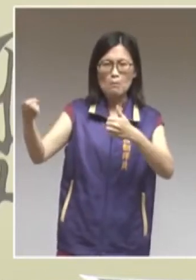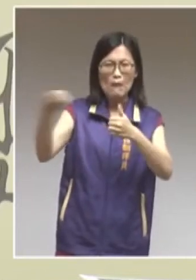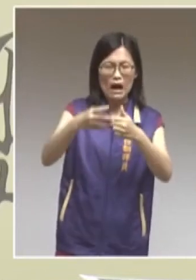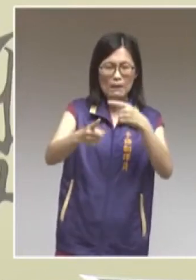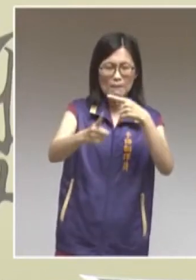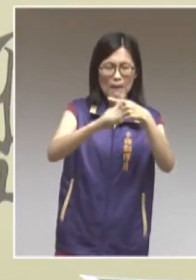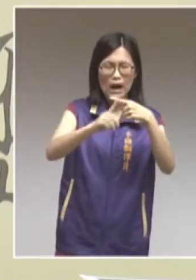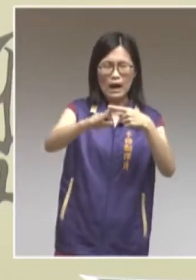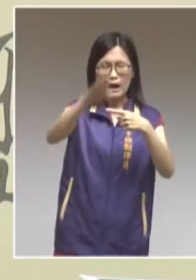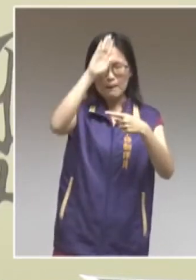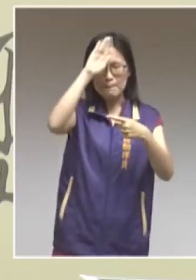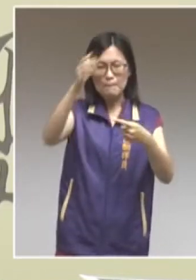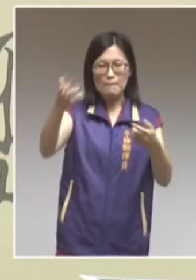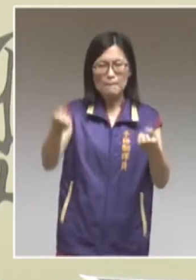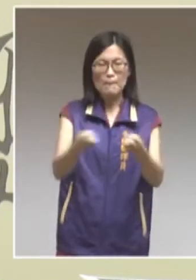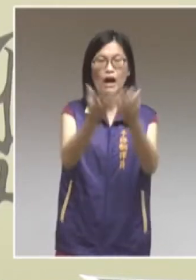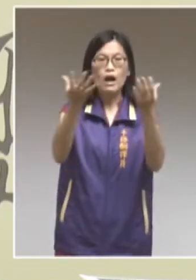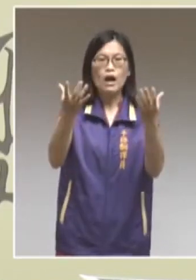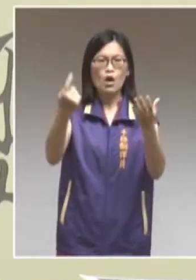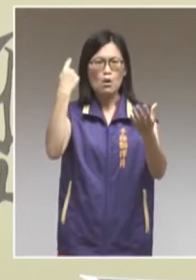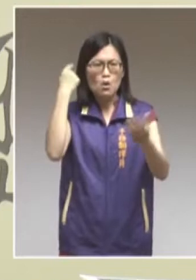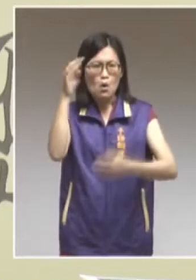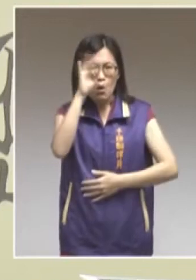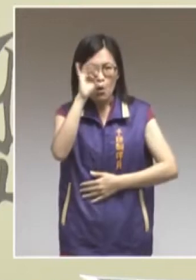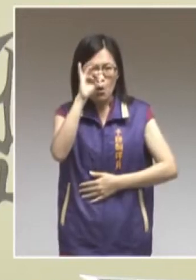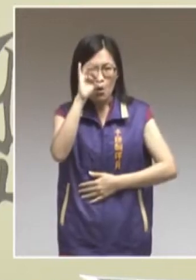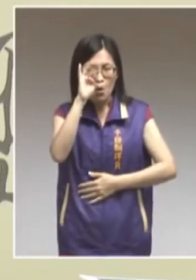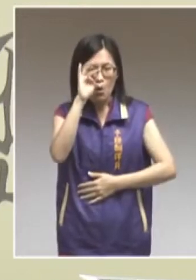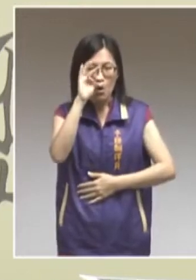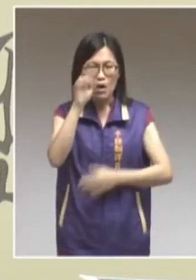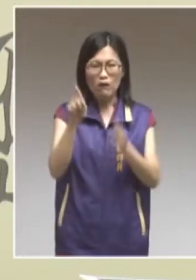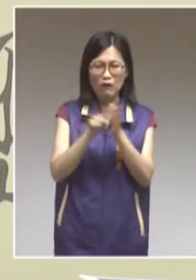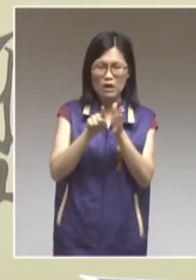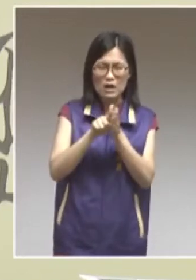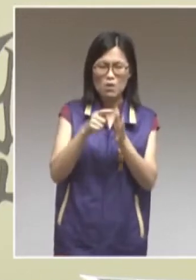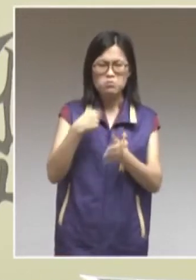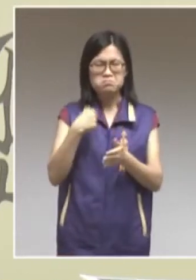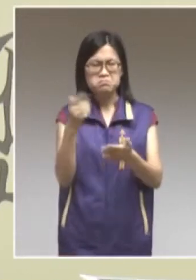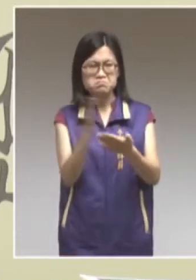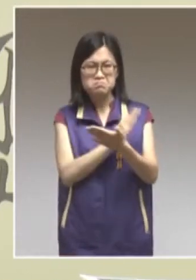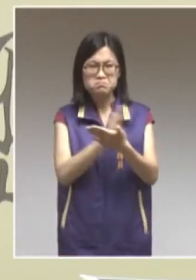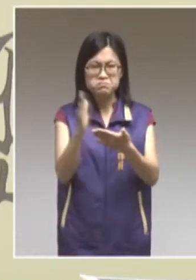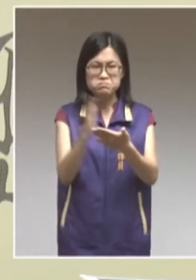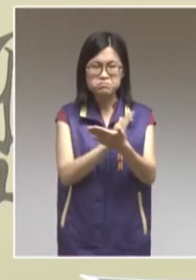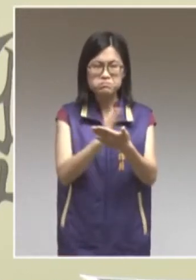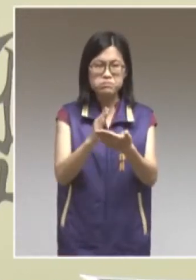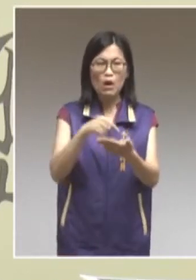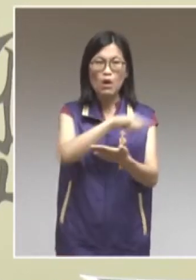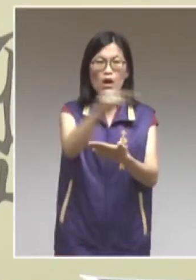查那我们认为说在我们的判断也认为说在整个这一